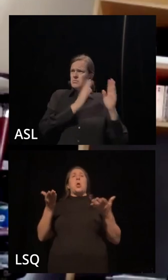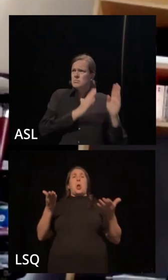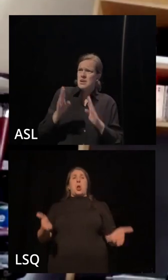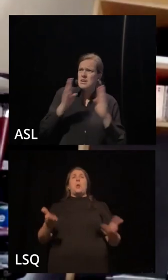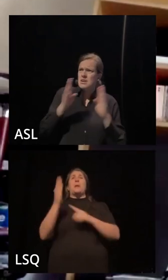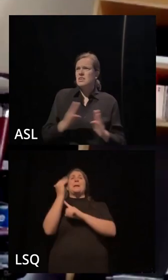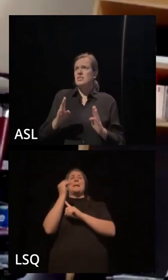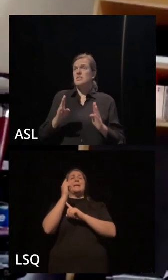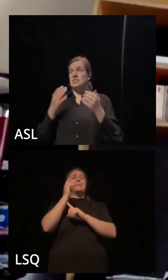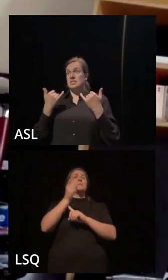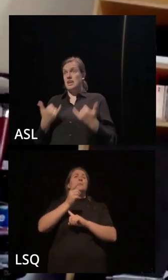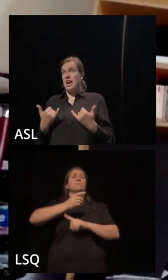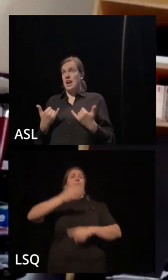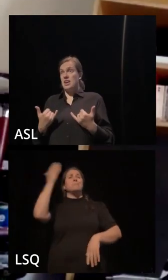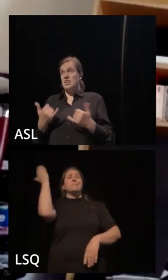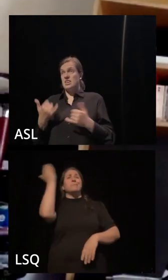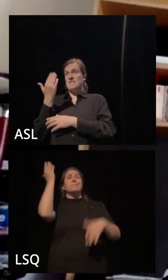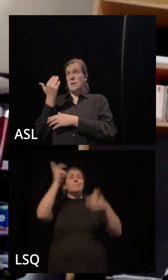d'heure vous raconter